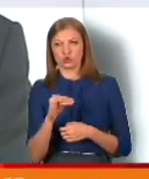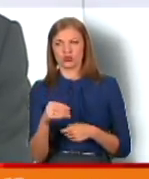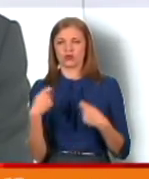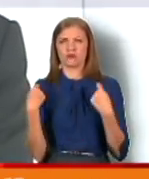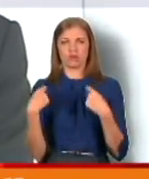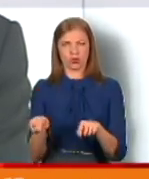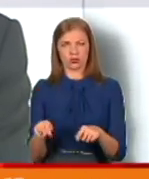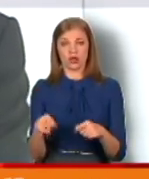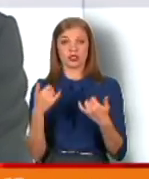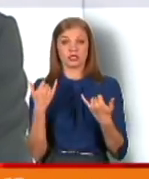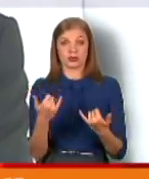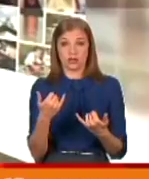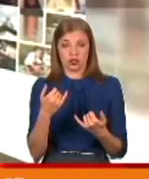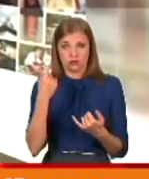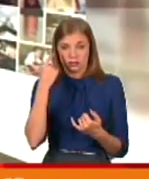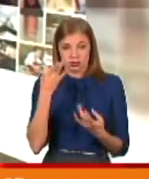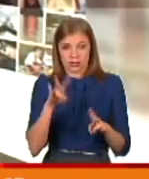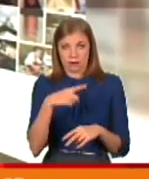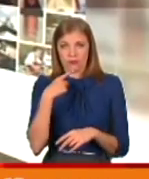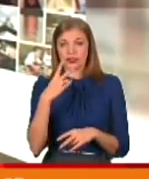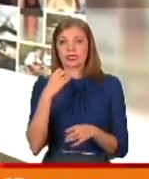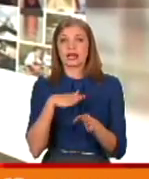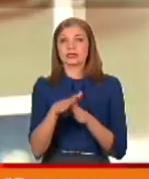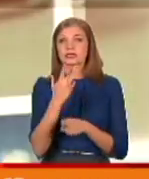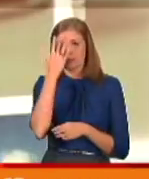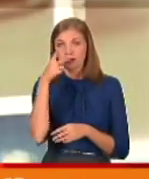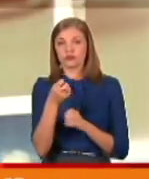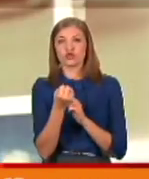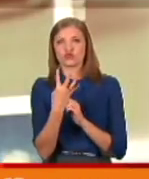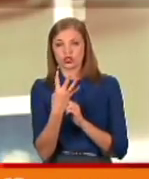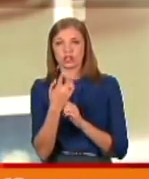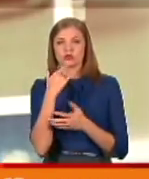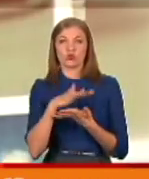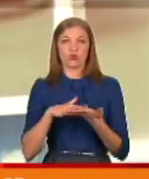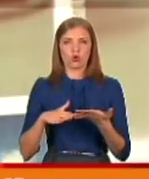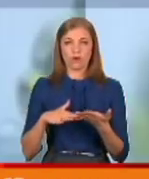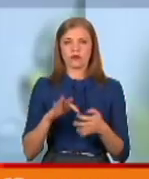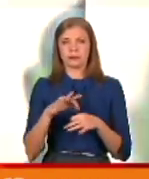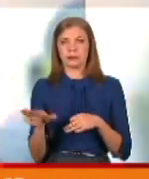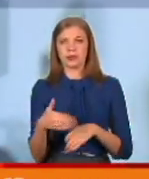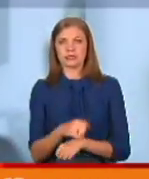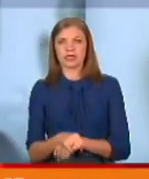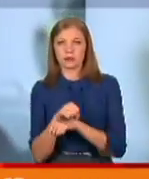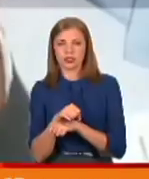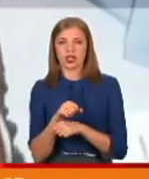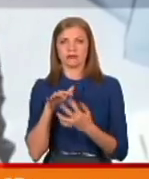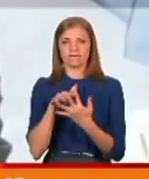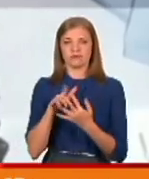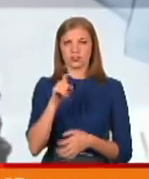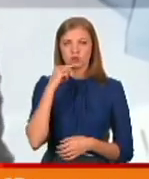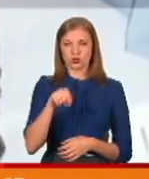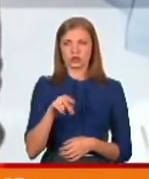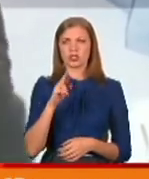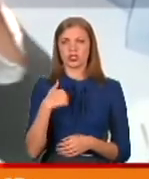дати вступу зараз годі говорити. На здійснення мрії 2013-го, кров і біль після Майдану, війна з Росією. Як